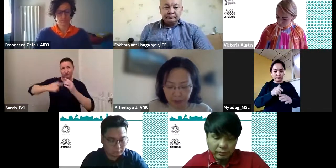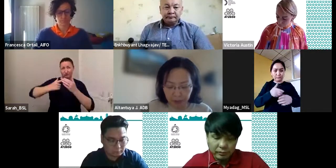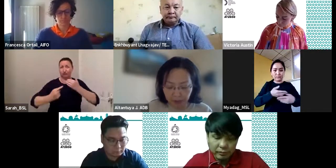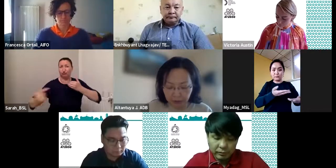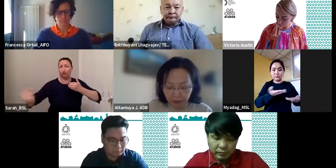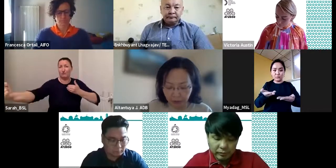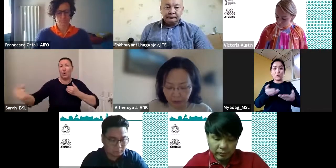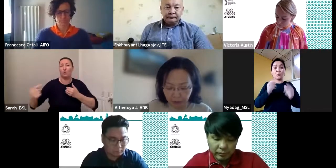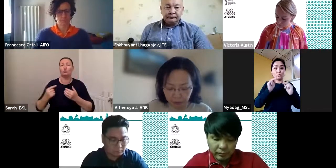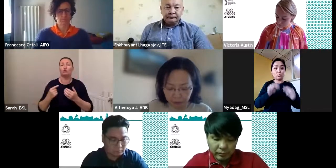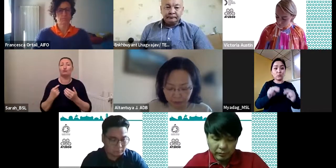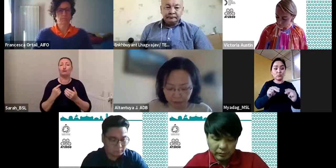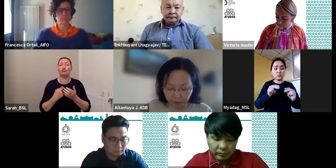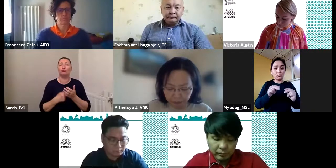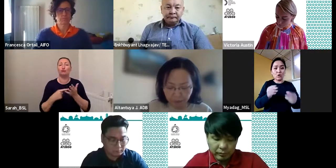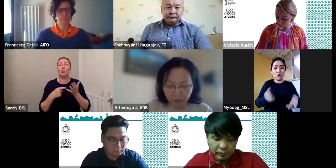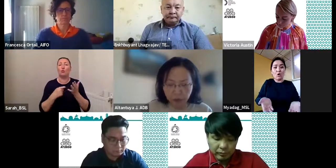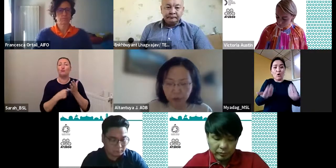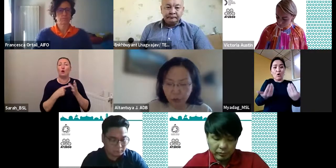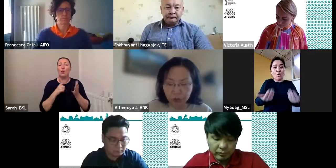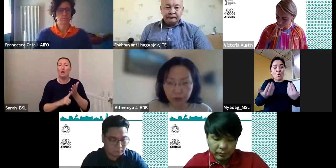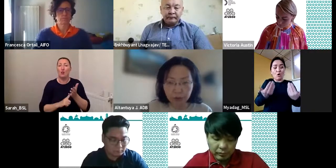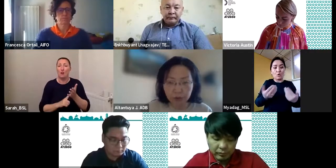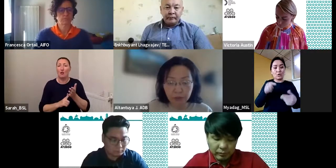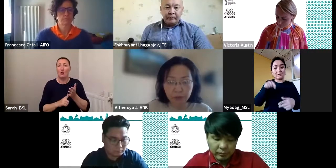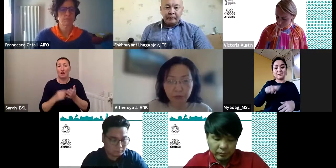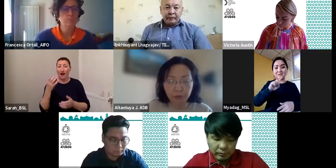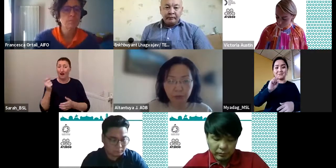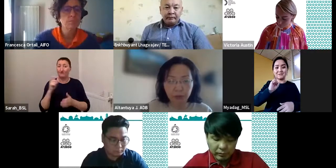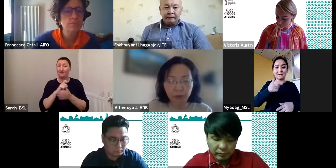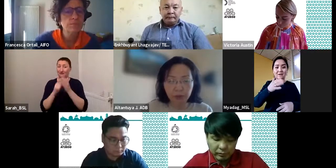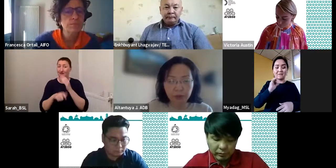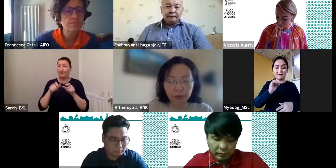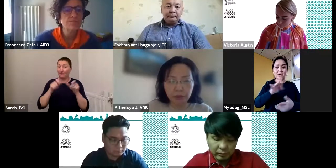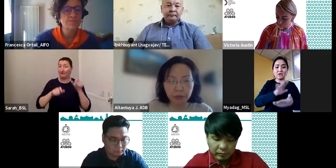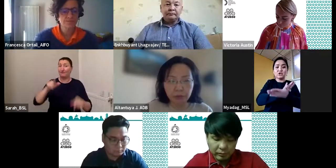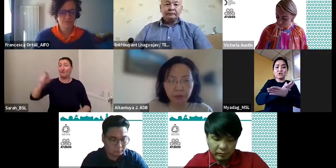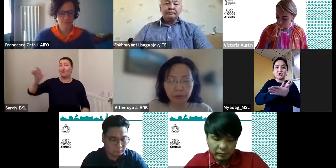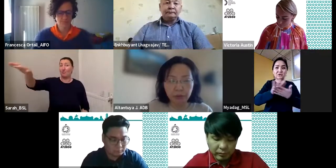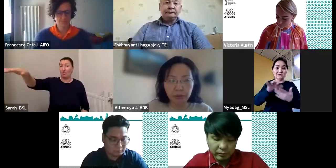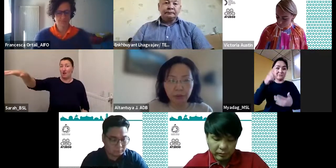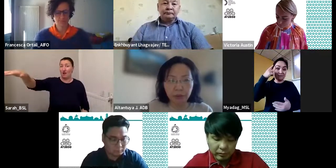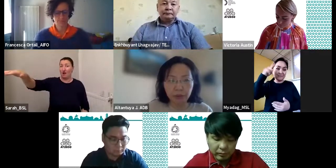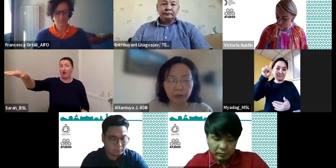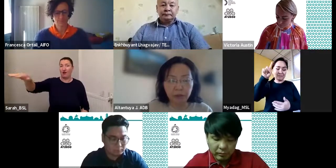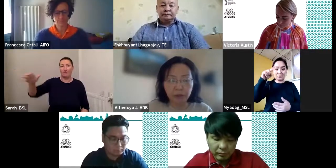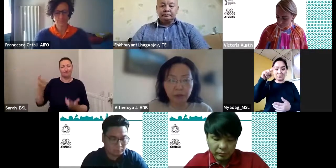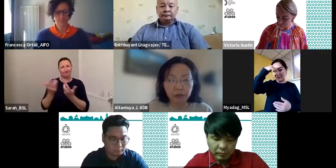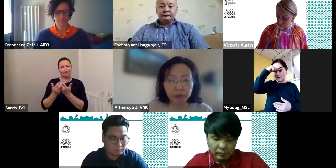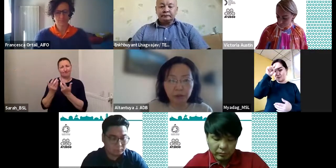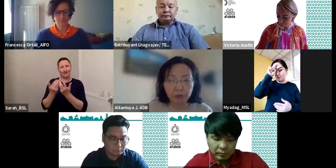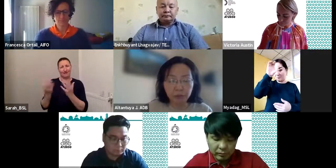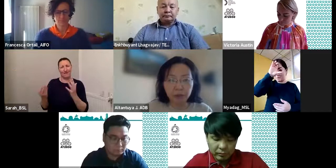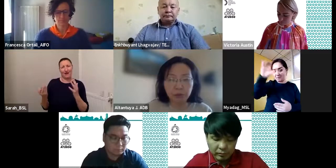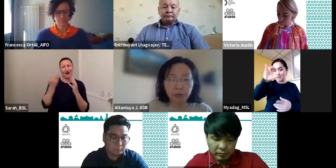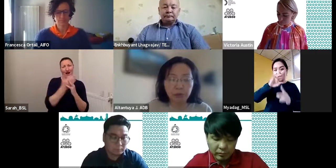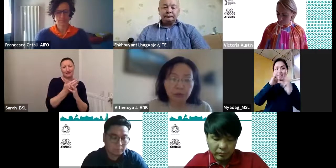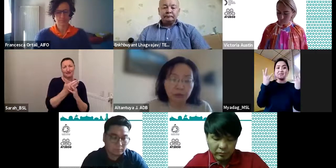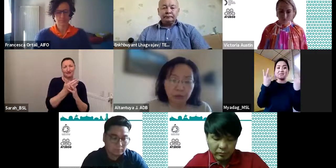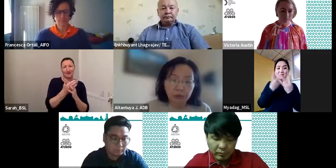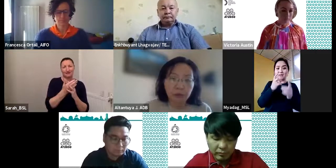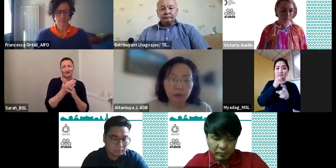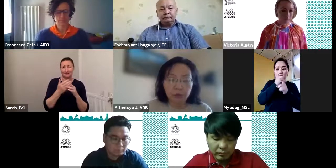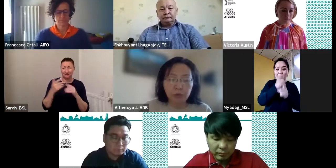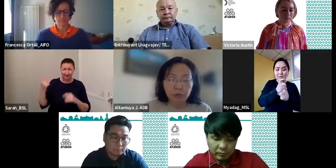Тэгээ энэ дээрээ энэ загвар нь бол цоошин концепц нөгөө тэр саний хэлсэн эрүүл мэнд, нийгмийн халамж, дээрсэн боловсрал